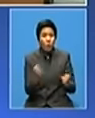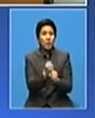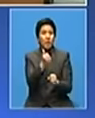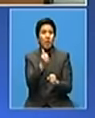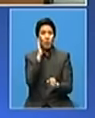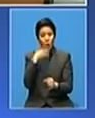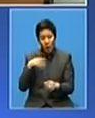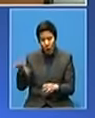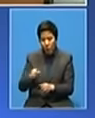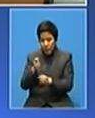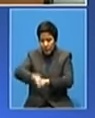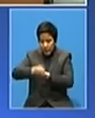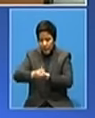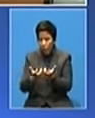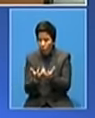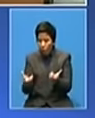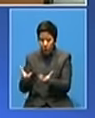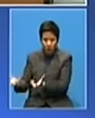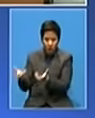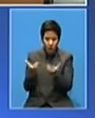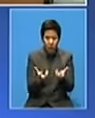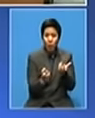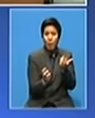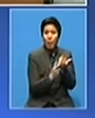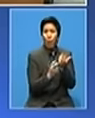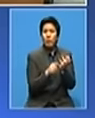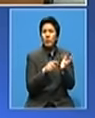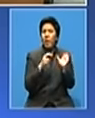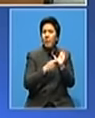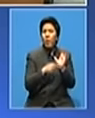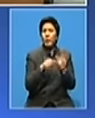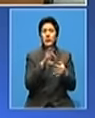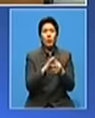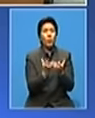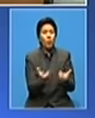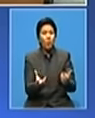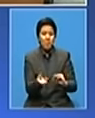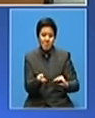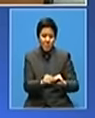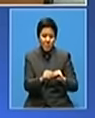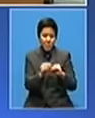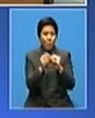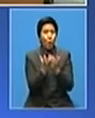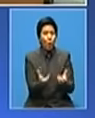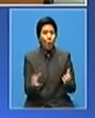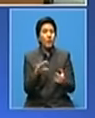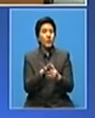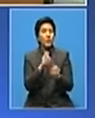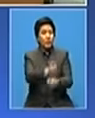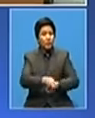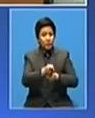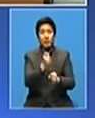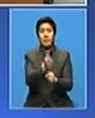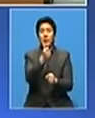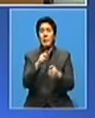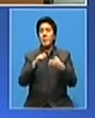ถุดิบทางการเกษตรมีการรับรองนะครับคุณภาพเป็นการเพิ่มมูลค่าให้กับพืชผลทางการเกษตรของเราซึ่